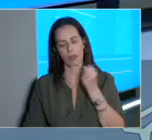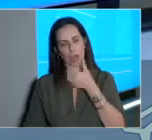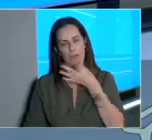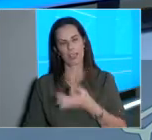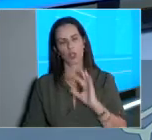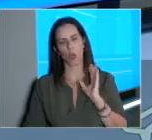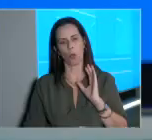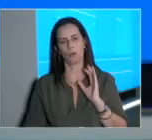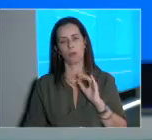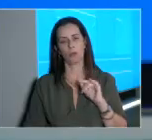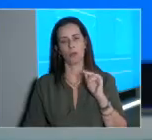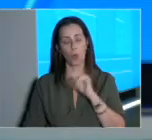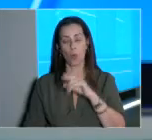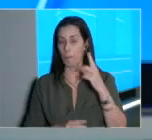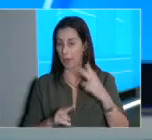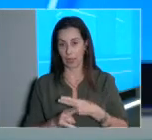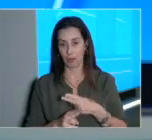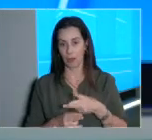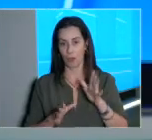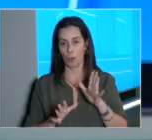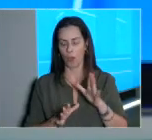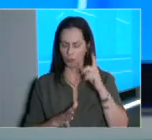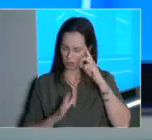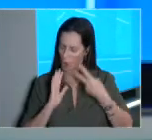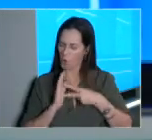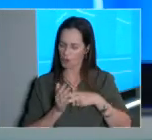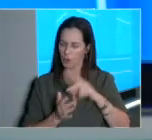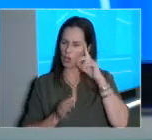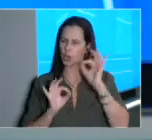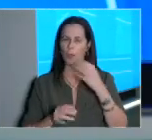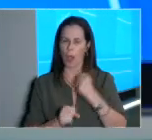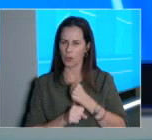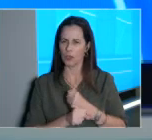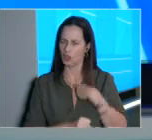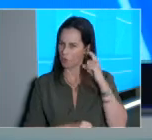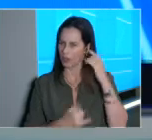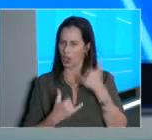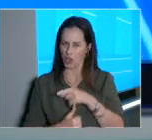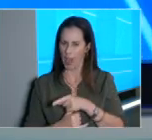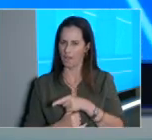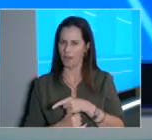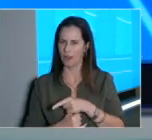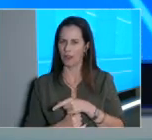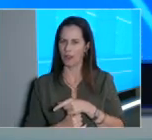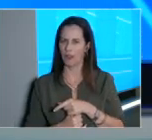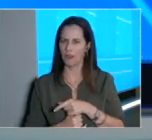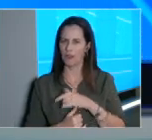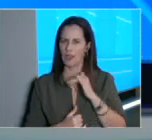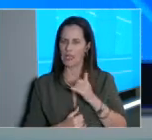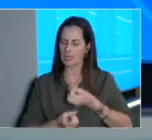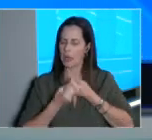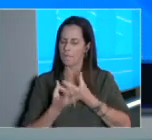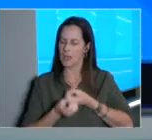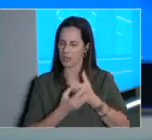אביגדור ליברמן, כי הוא בדרך כלל מאוד מחושב, יודע מה הוא עושה. אני שומעת עכשיו את חבר הכנסת אלי אבידר, איזה